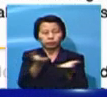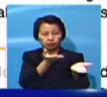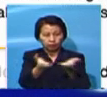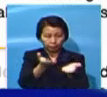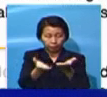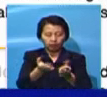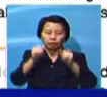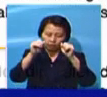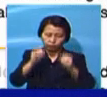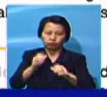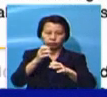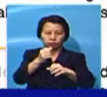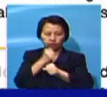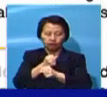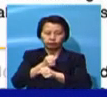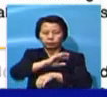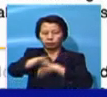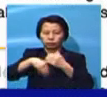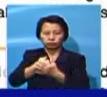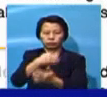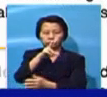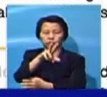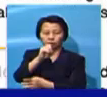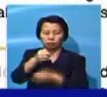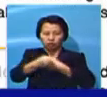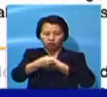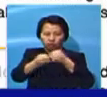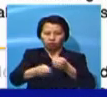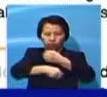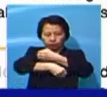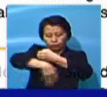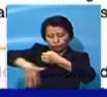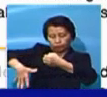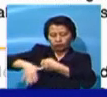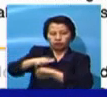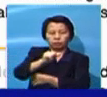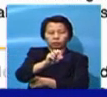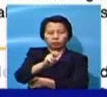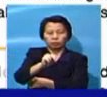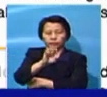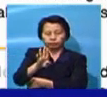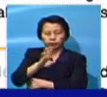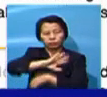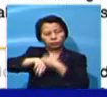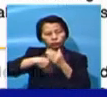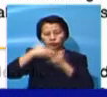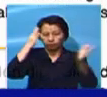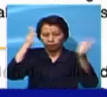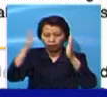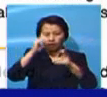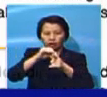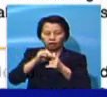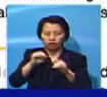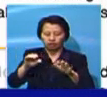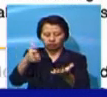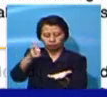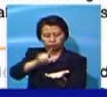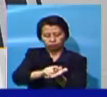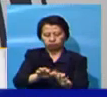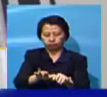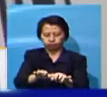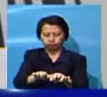tersebut boleh diperoleh di kesemua 30 pejabat cawangan asnb di seluruh negara atau dimuat turun di laman